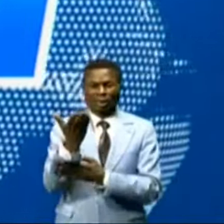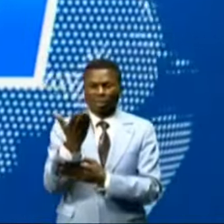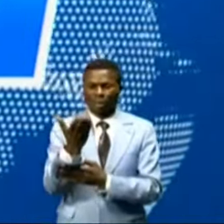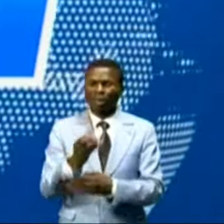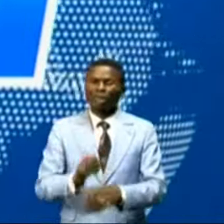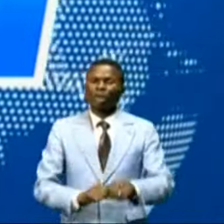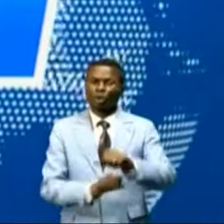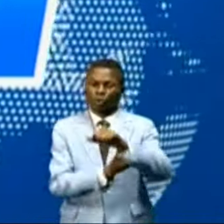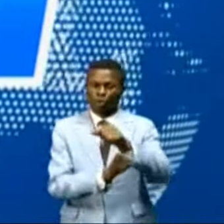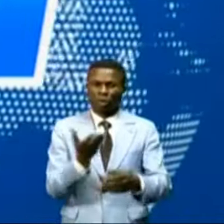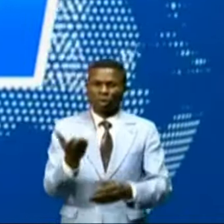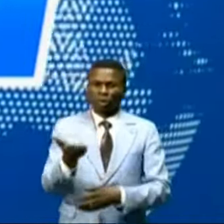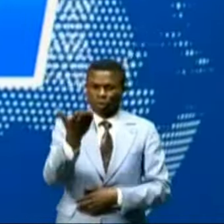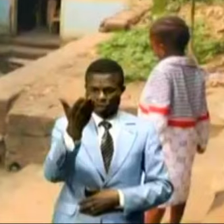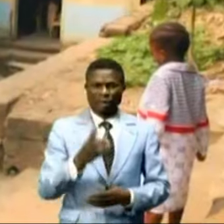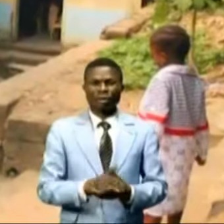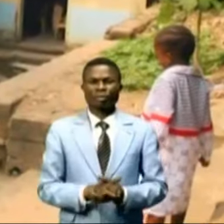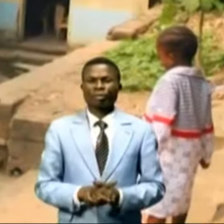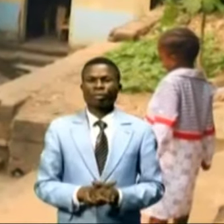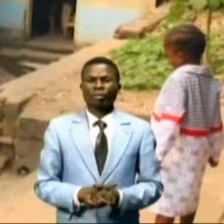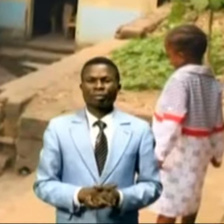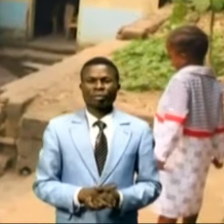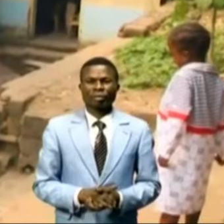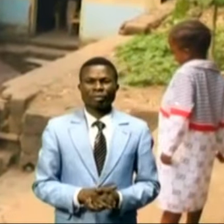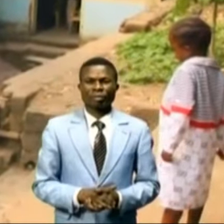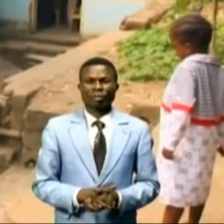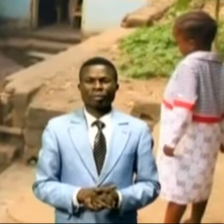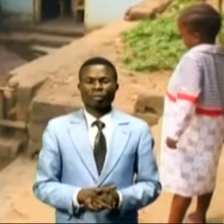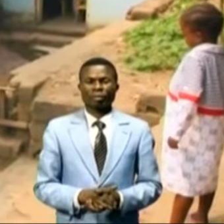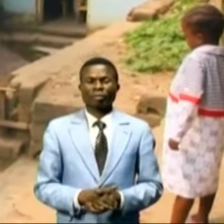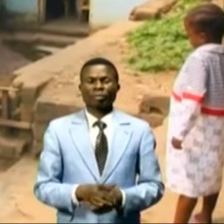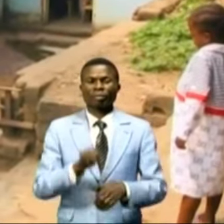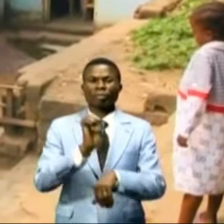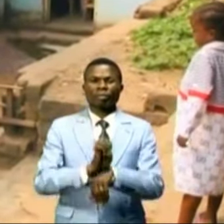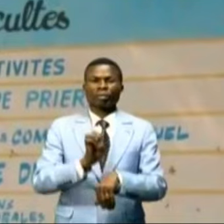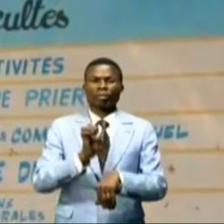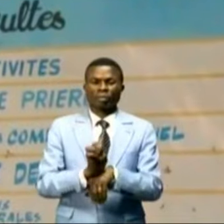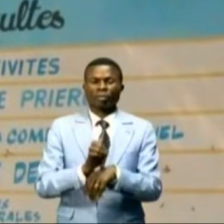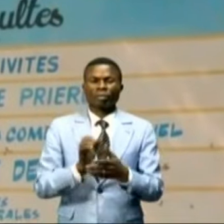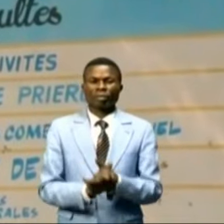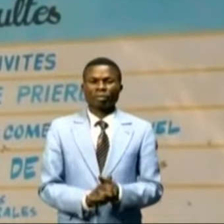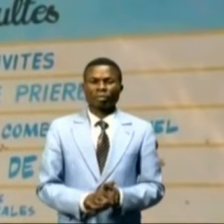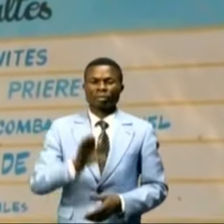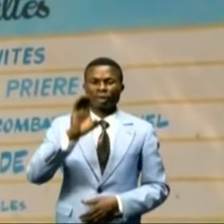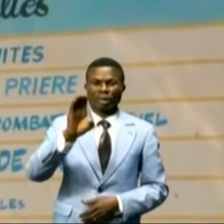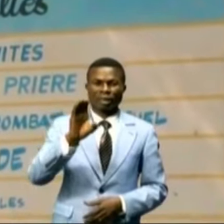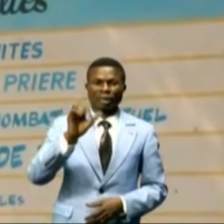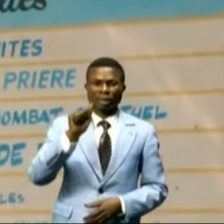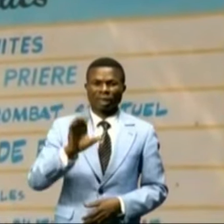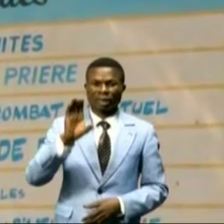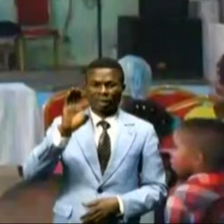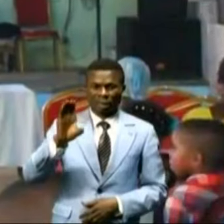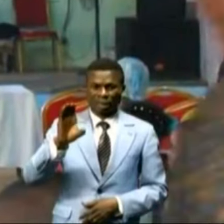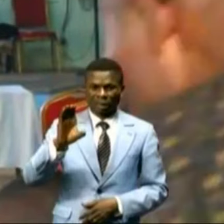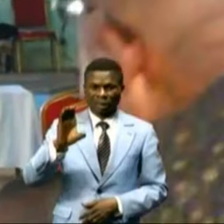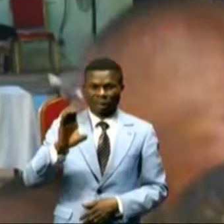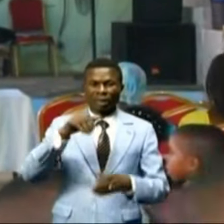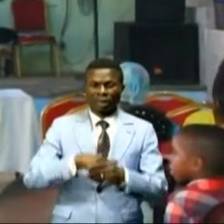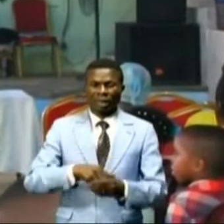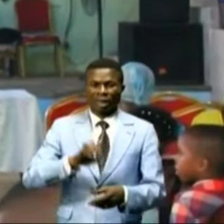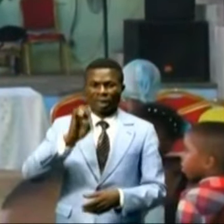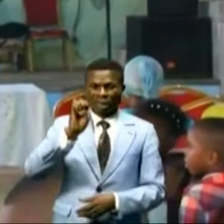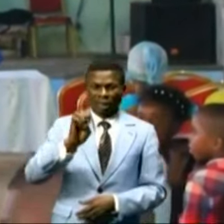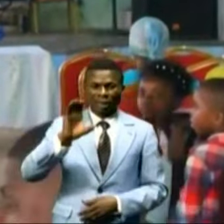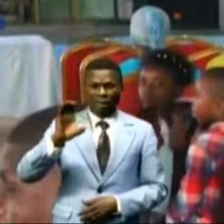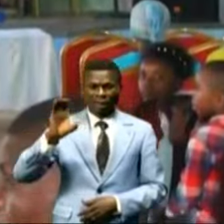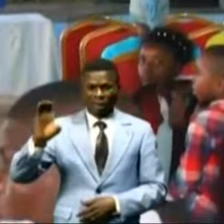un cri de détresse. Rodépanda. Ces fidèles de l'église CAC au sein de l'ECC prient